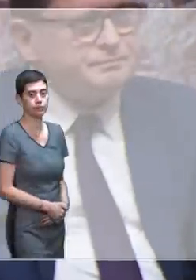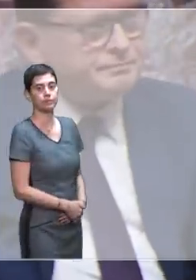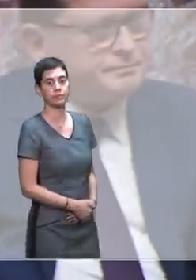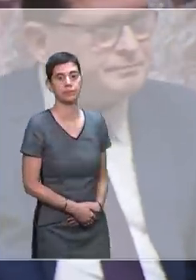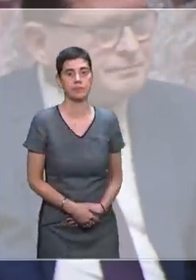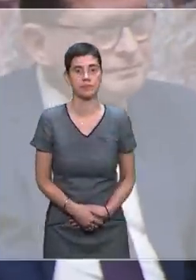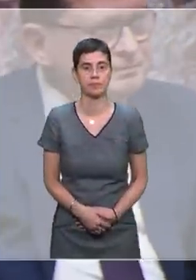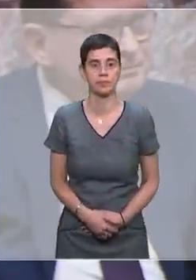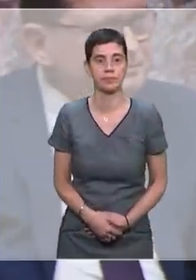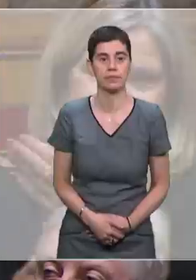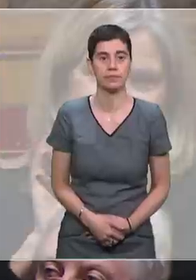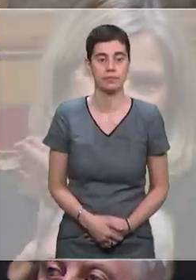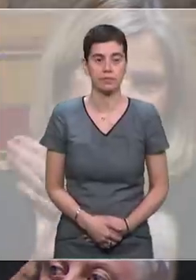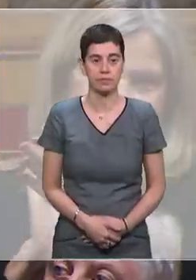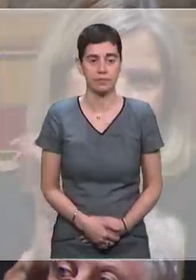groupe socialiste.